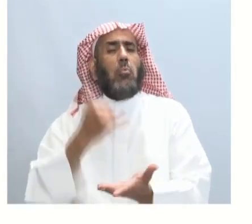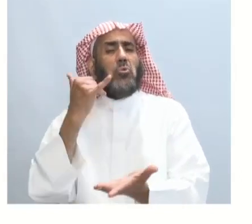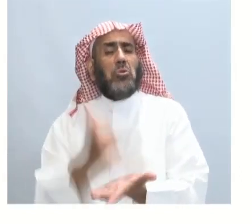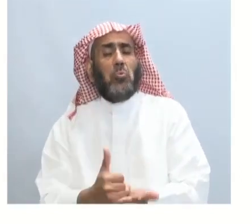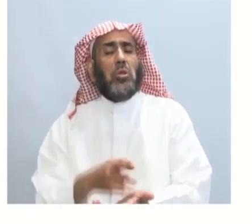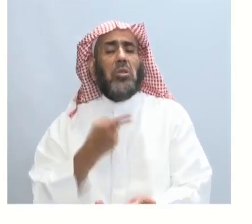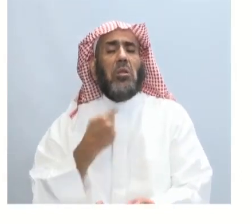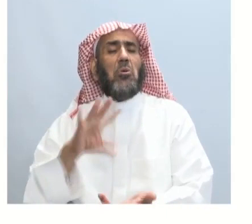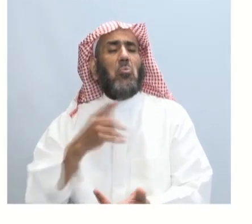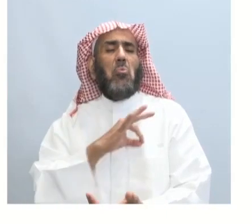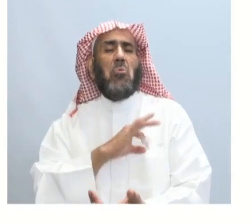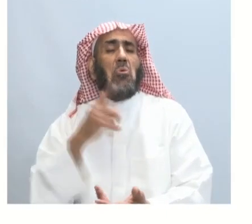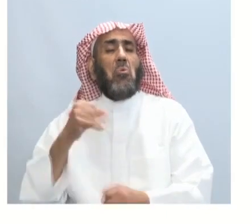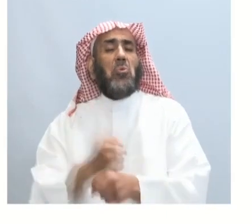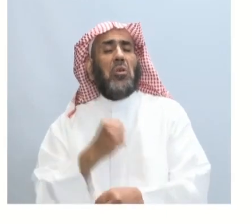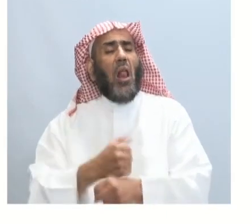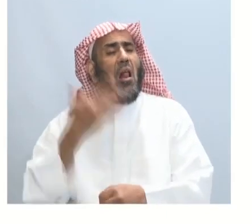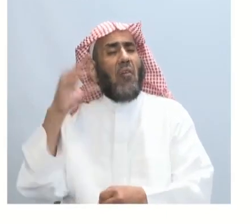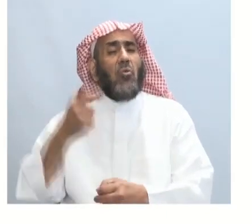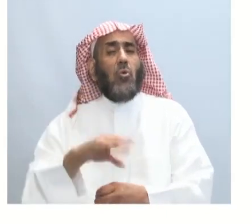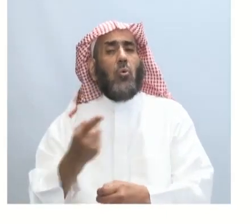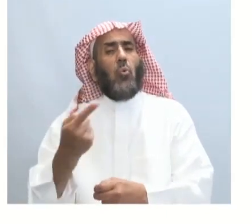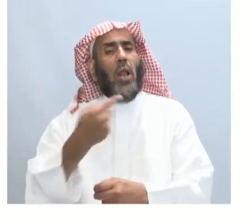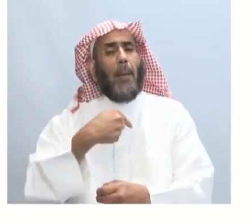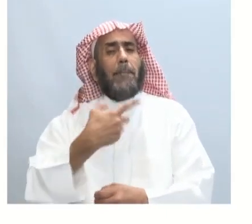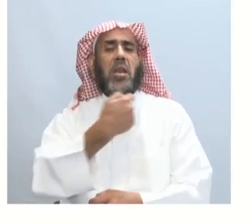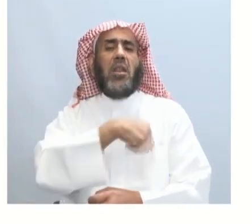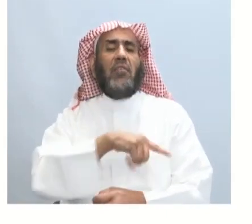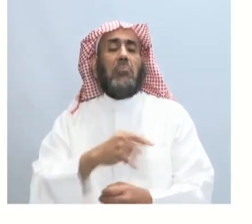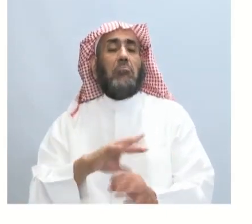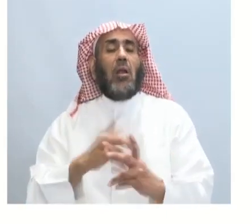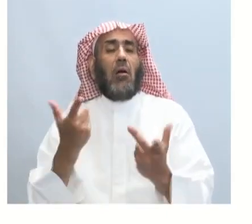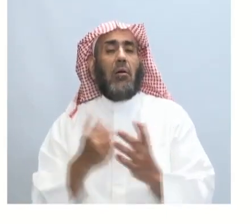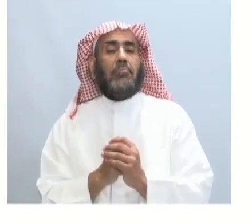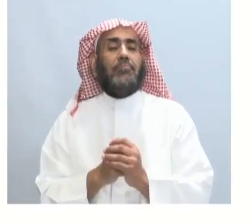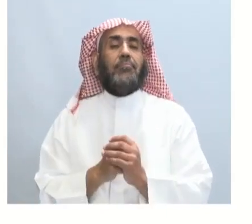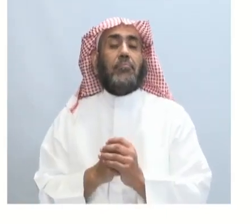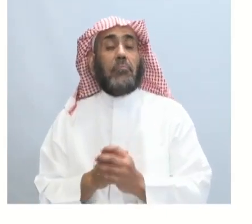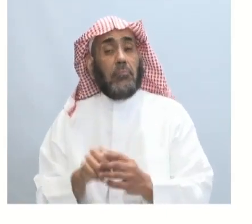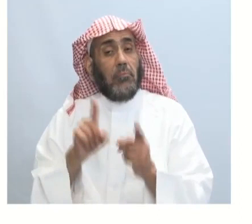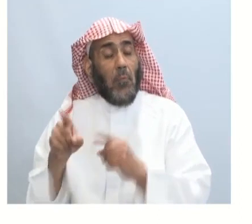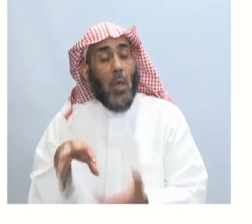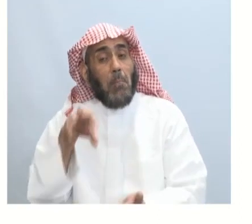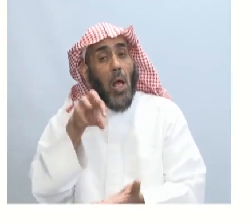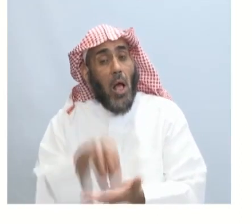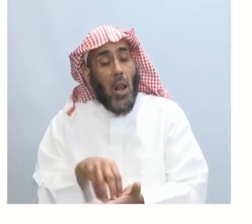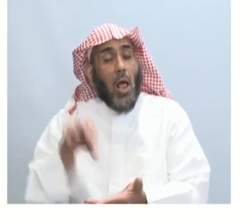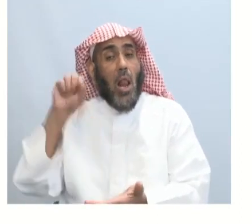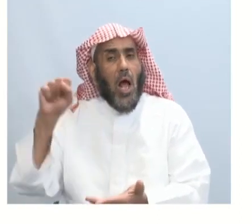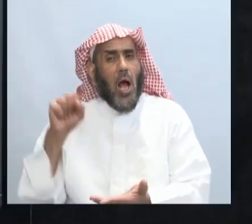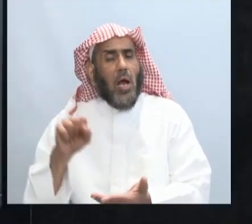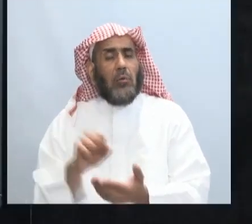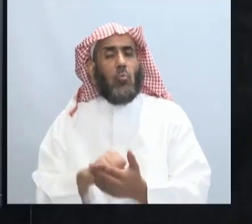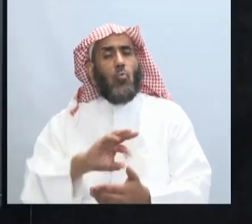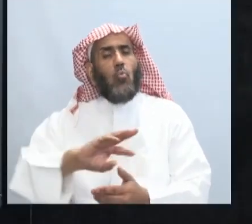وبسلطان فعه او استغلال استغلال ماديا يعود عليه بالنفع بشكل او باخر هذا محل الحق يرد